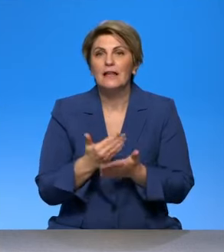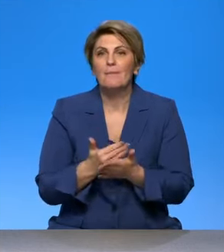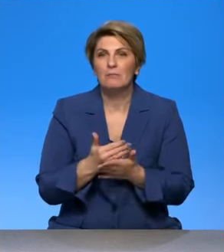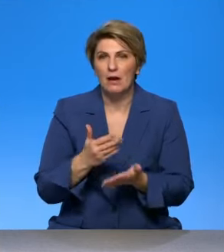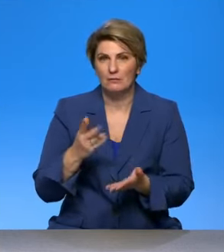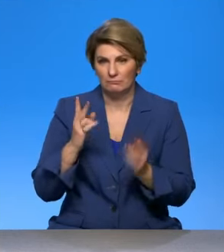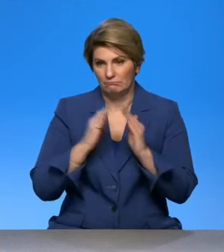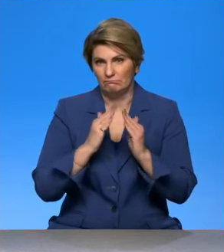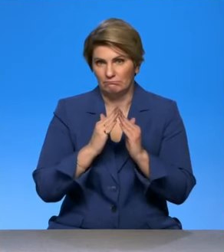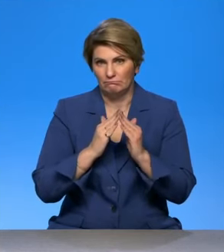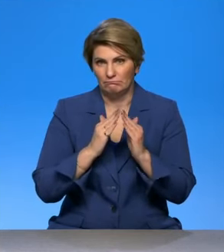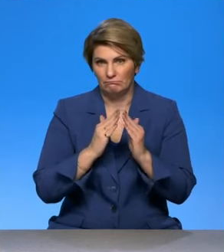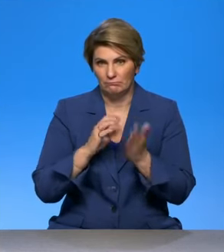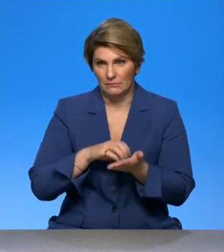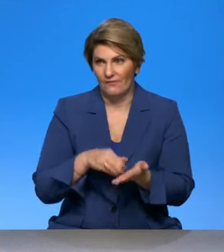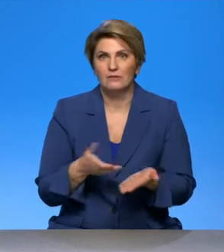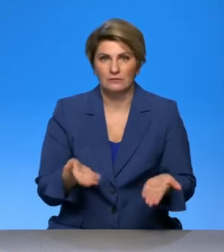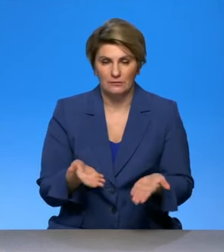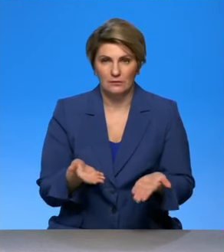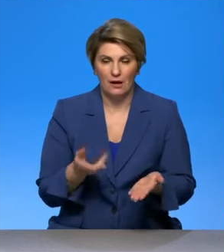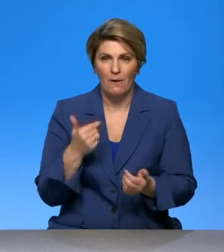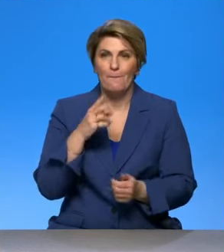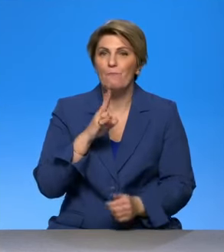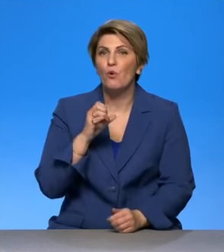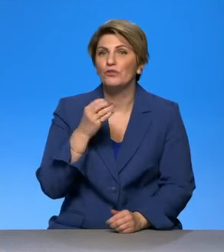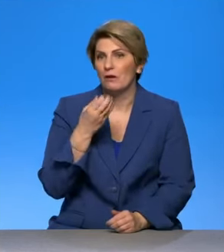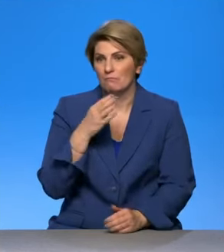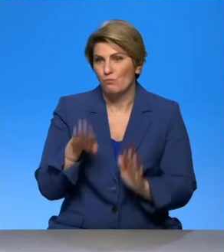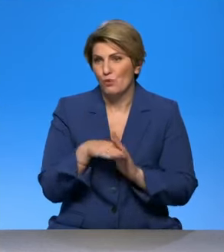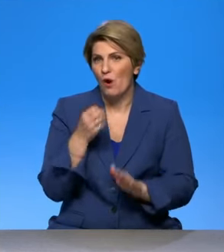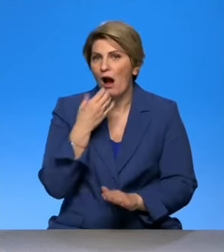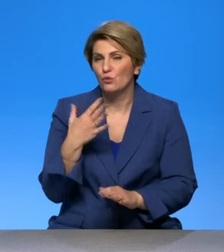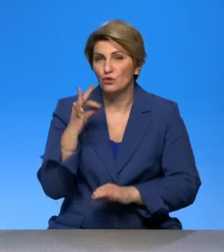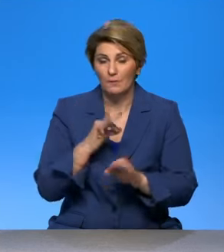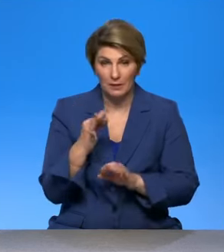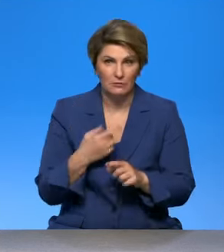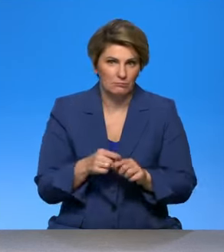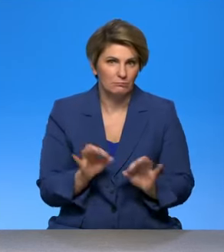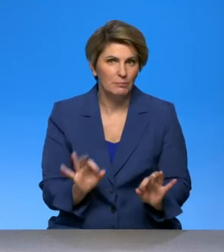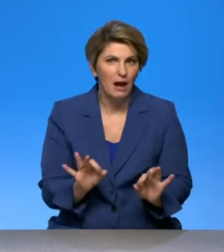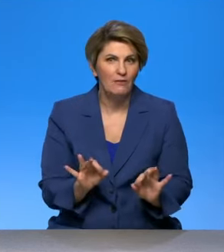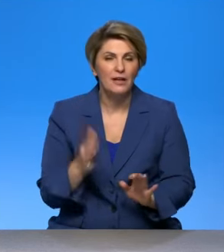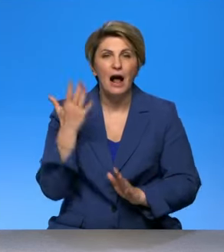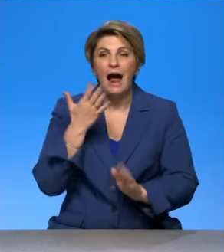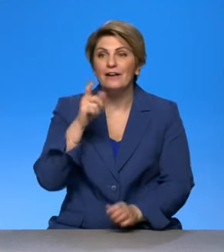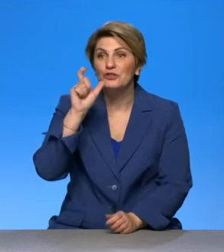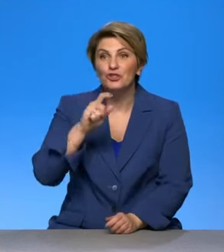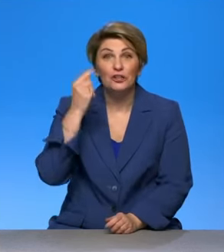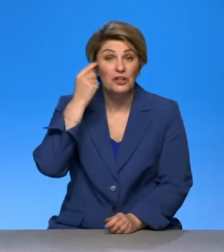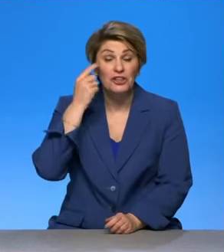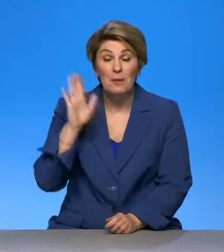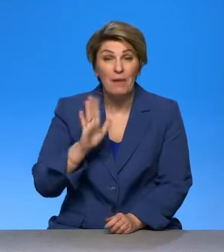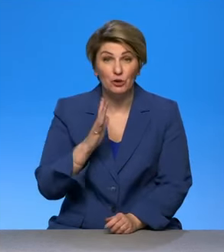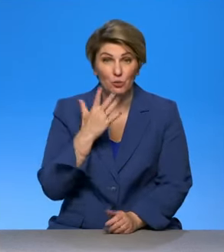Если ипотека берется под хороший процент, то вполне это оправдано. Но если человек не продумал заранее свою жизнь,